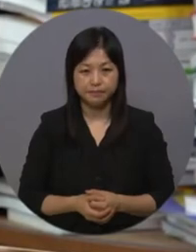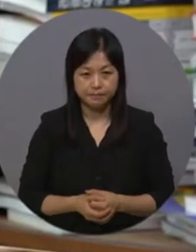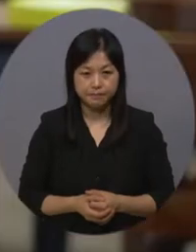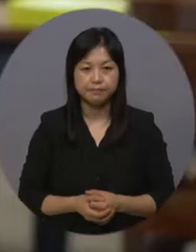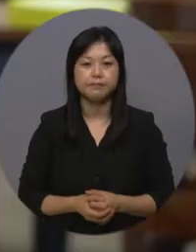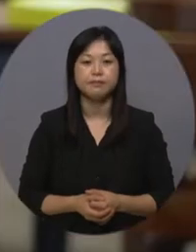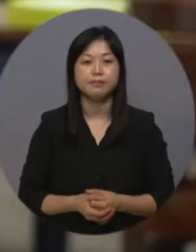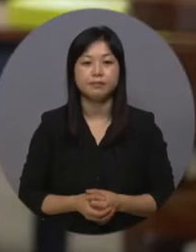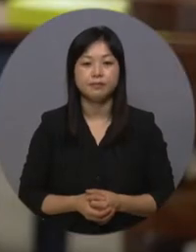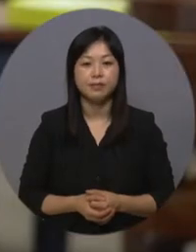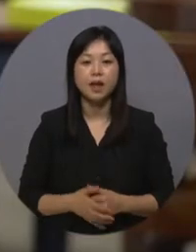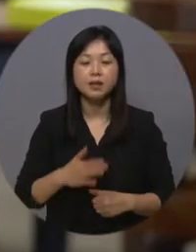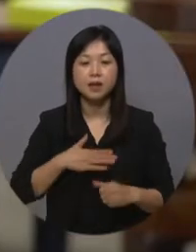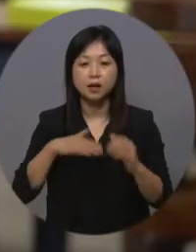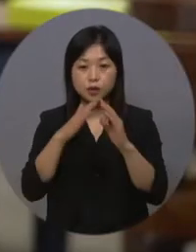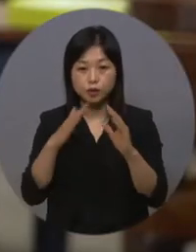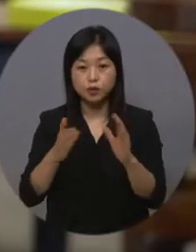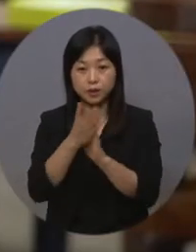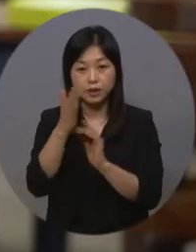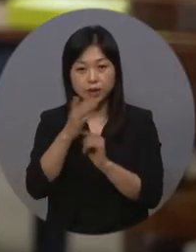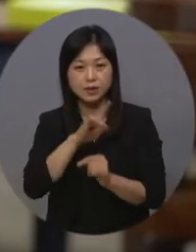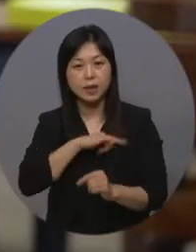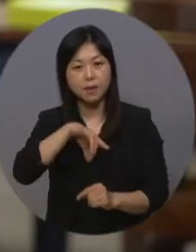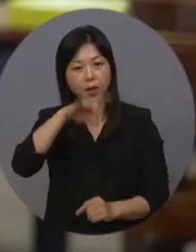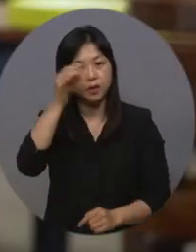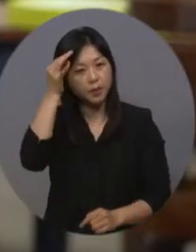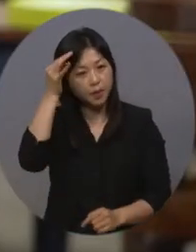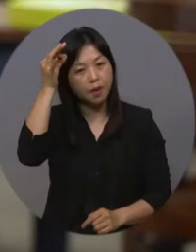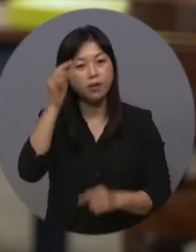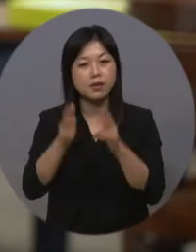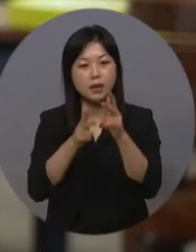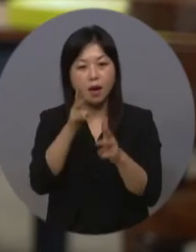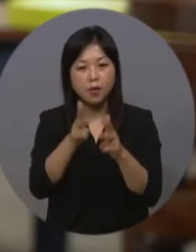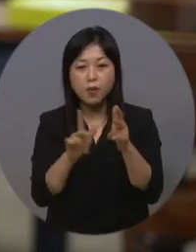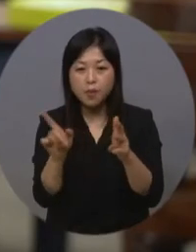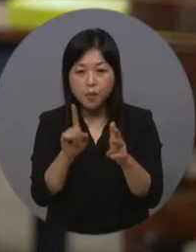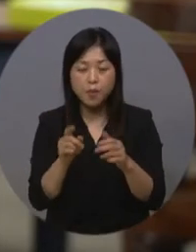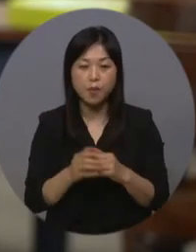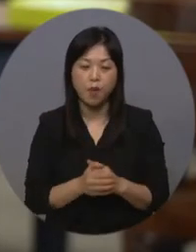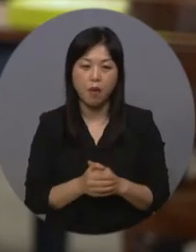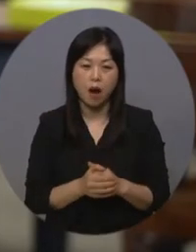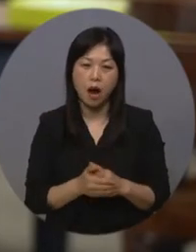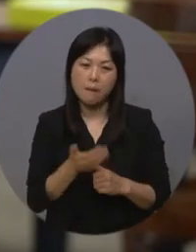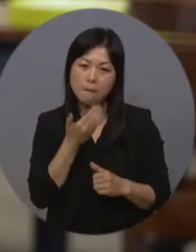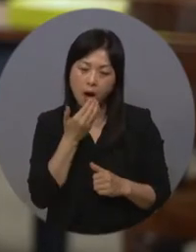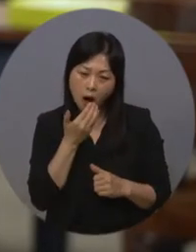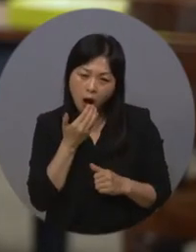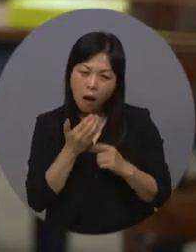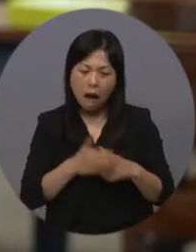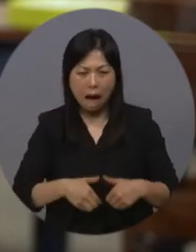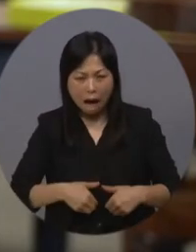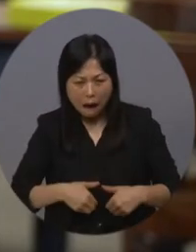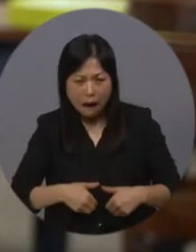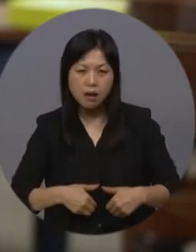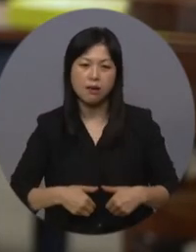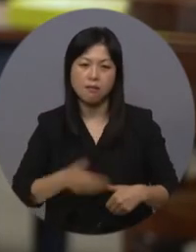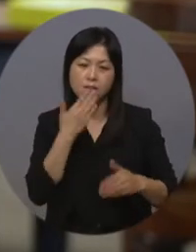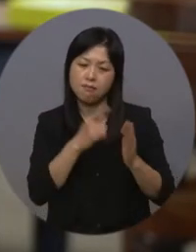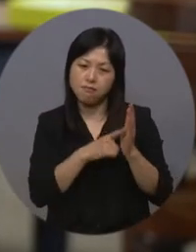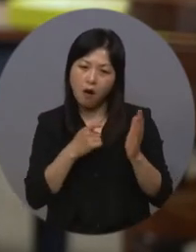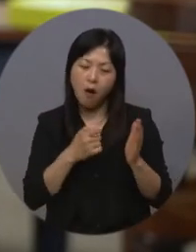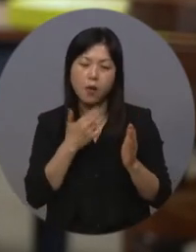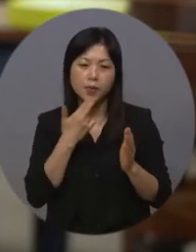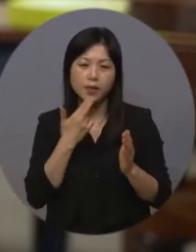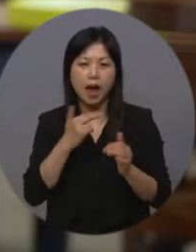알겠습니다. 그리고 제가 전주시 하면 제일 먼저 떠오르는 사업이요. 네. 그 밥 굶는 아이가 없는 엄마의 밥상. 네. 그리고 또